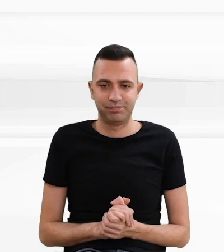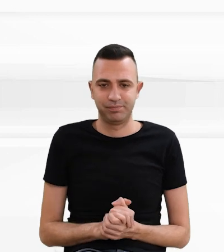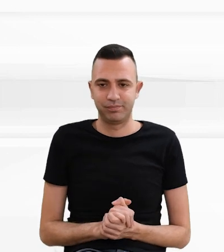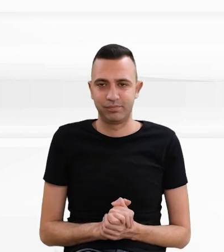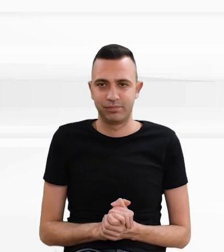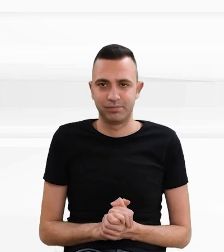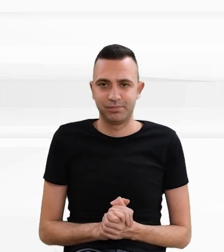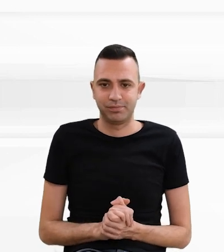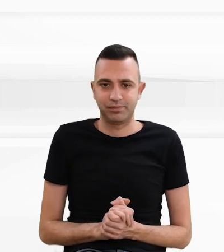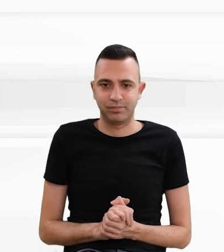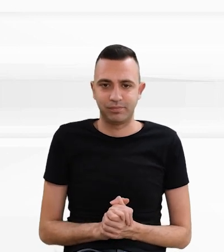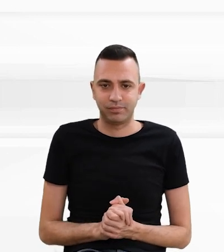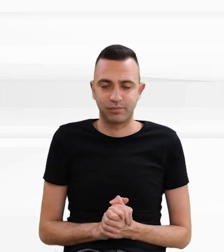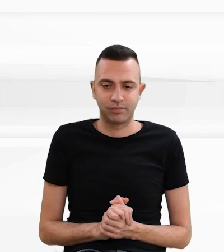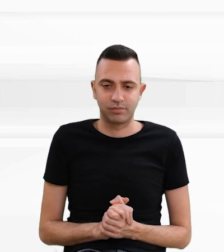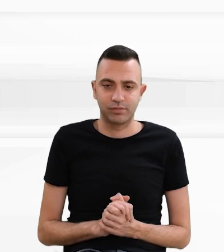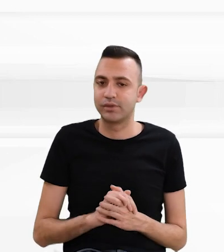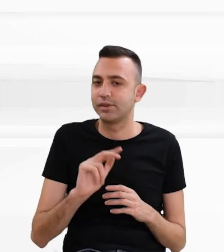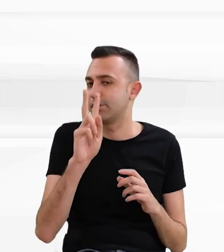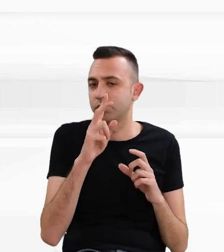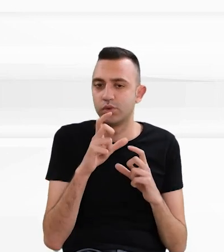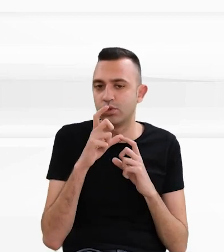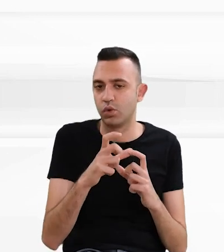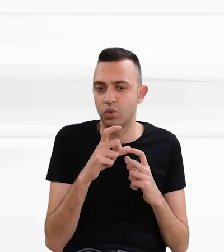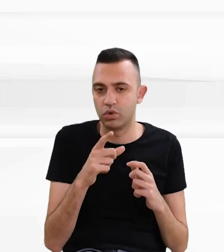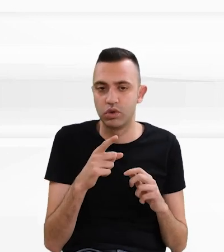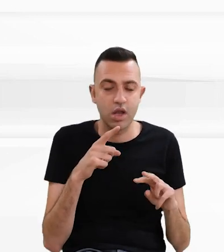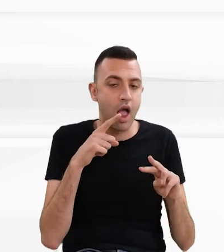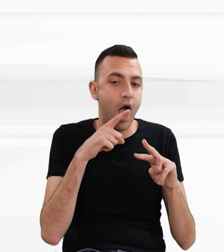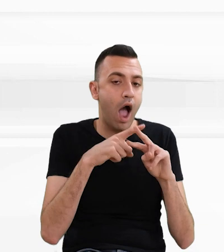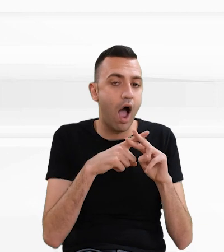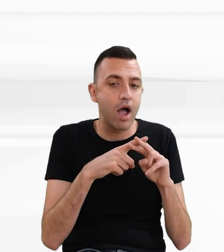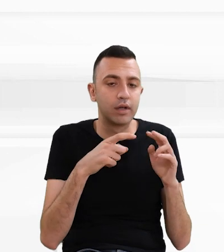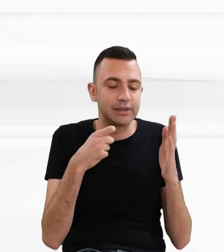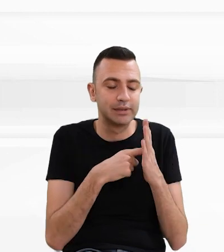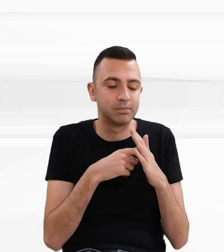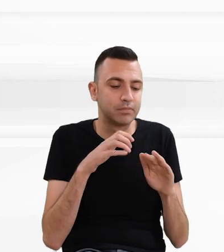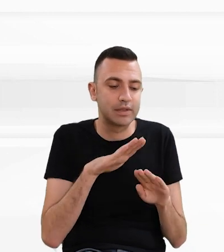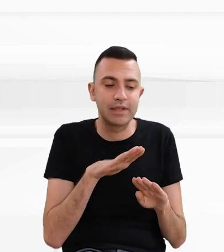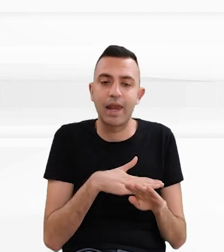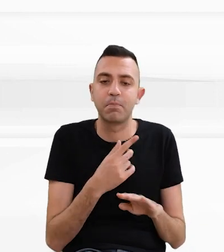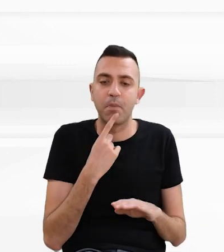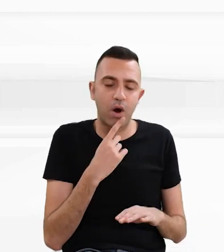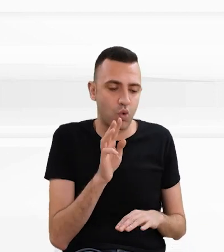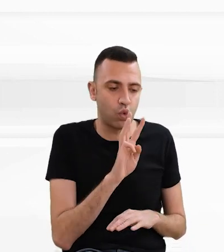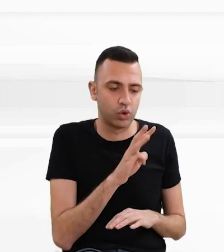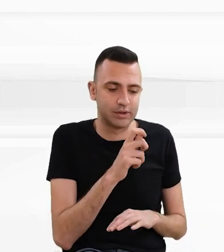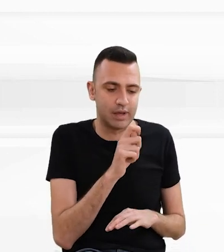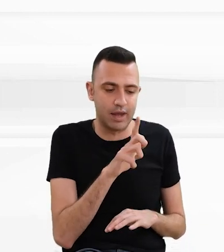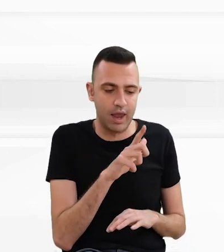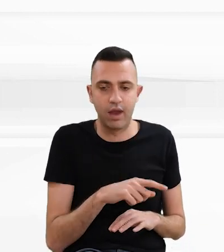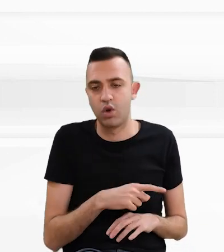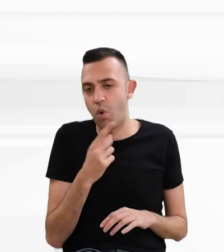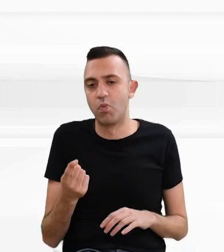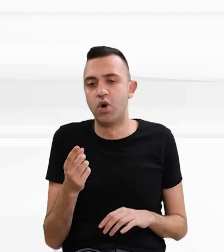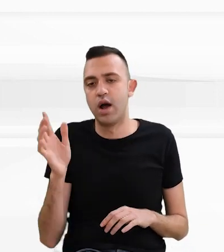seçeneği olmalı değerli gençler 20 sorumuza Bakalım burada A marka kedi maması 30 lira olduğu